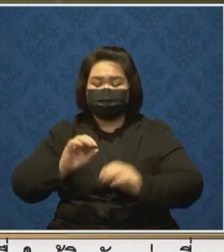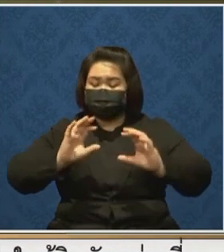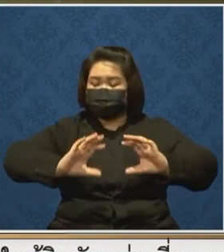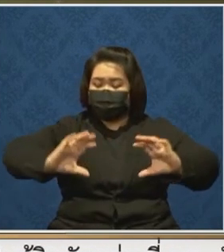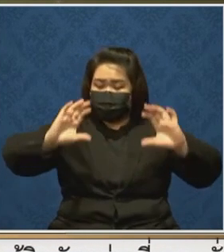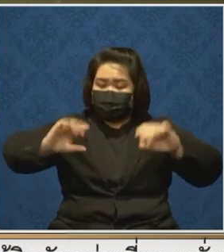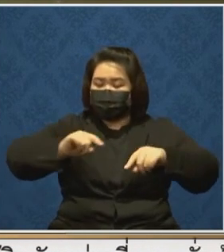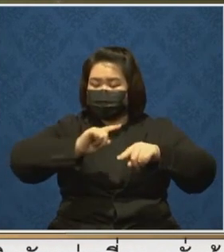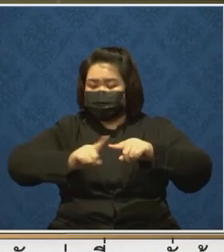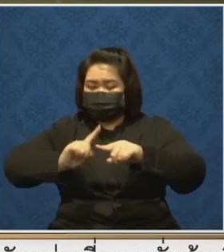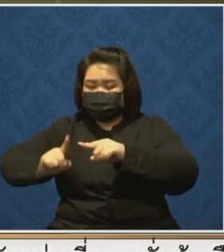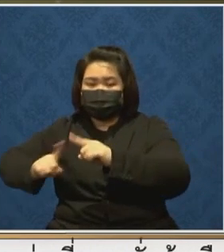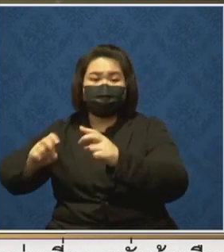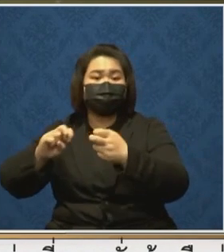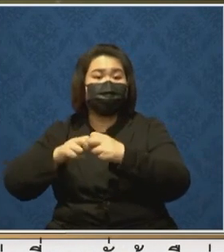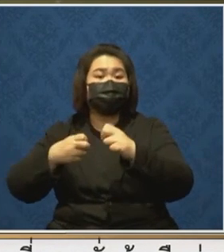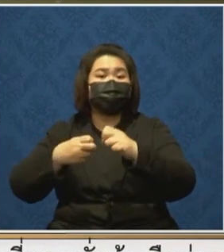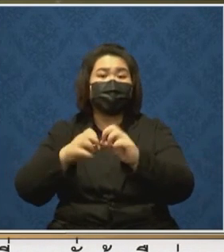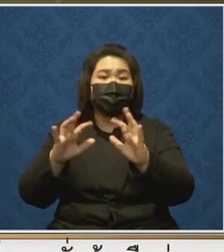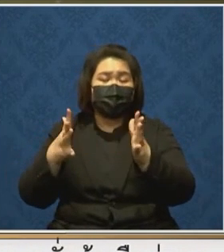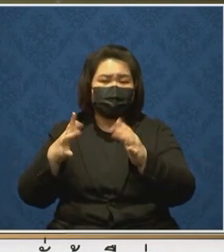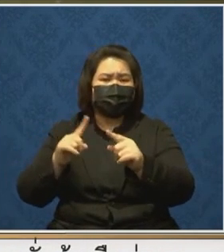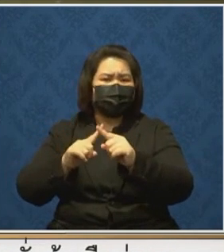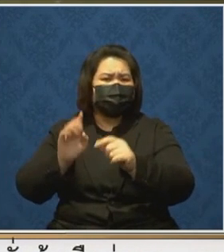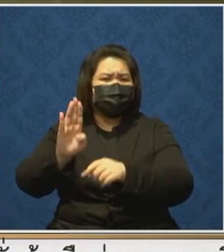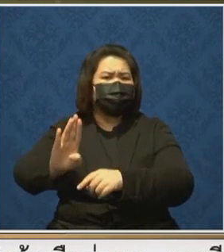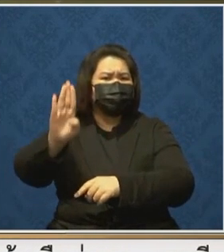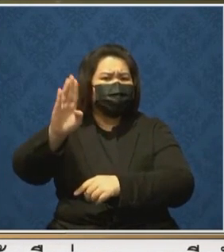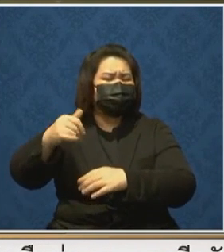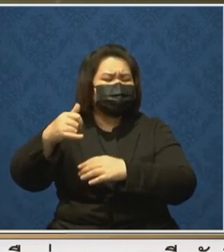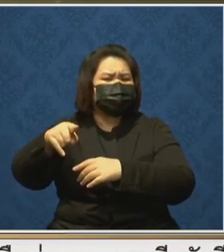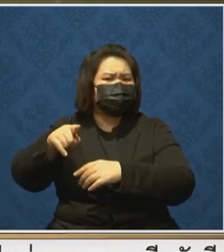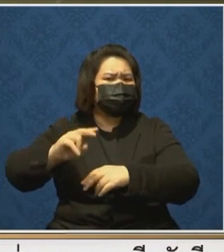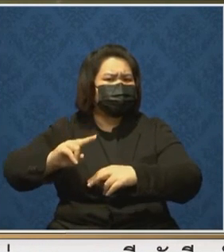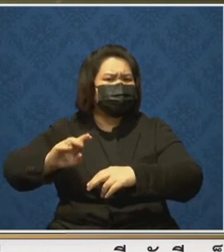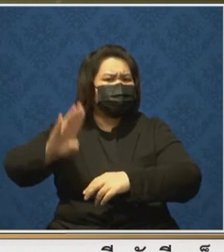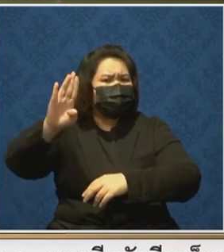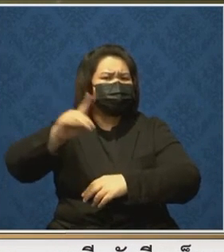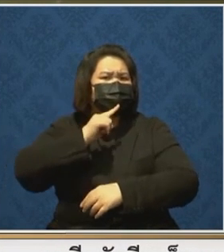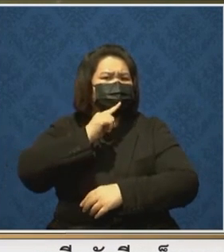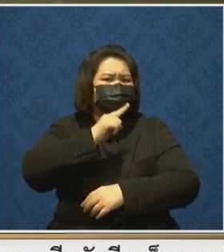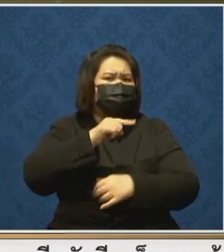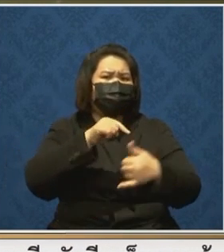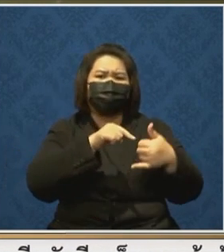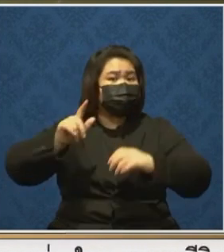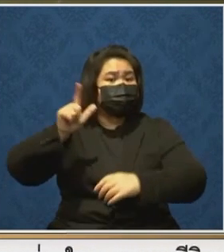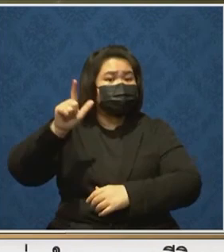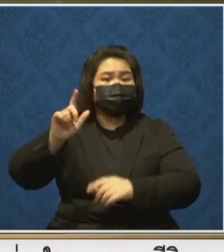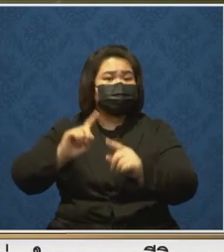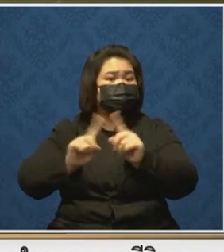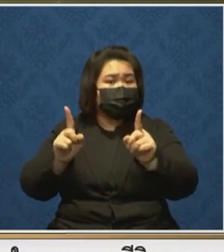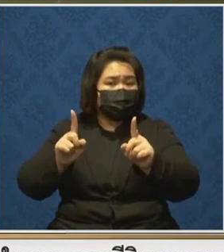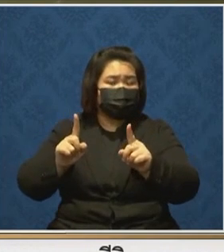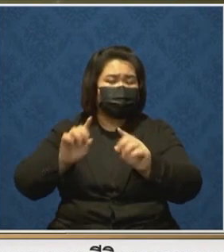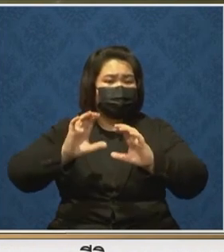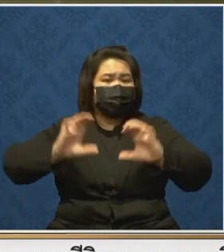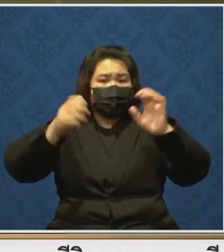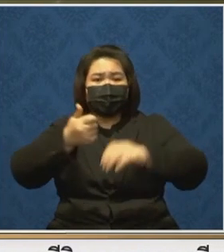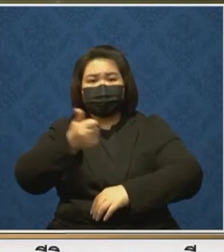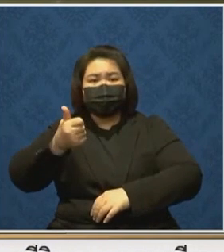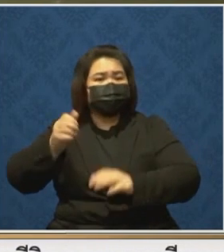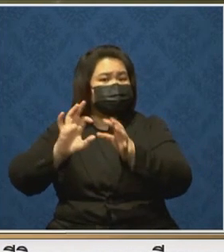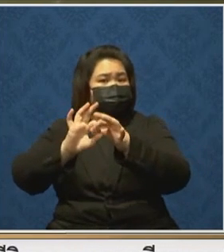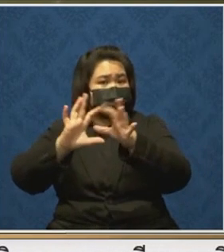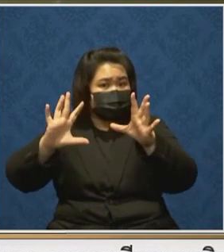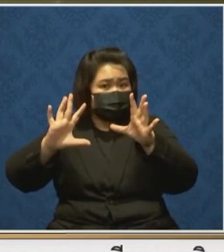ประเทศก็ไม่เคยมปัหาที่ถูกบิษัทเอกชนต่างชาติฟ้องร้องแบบผดกปยตจโอชาเช่นนี้ในอดีทค่ะแต่